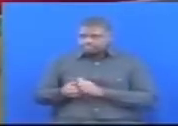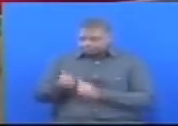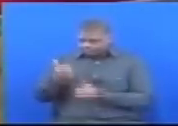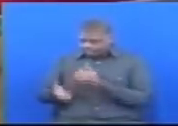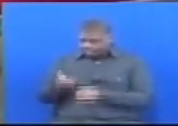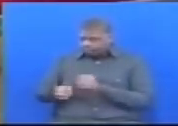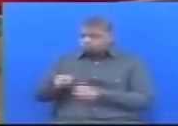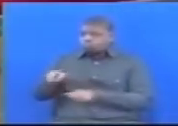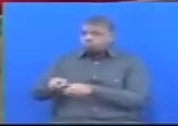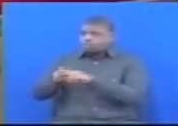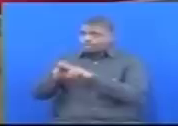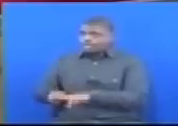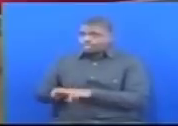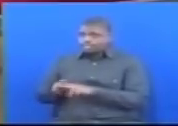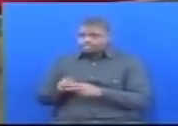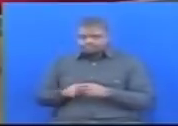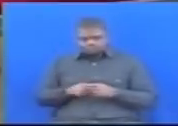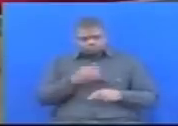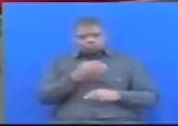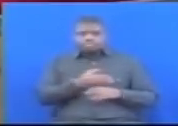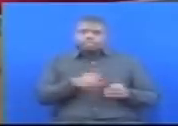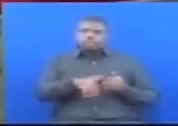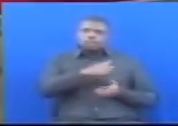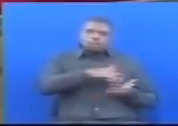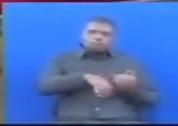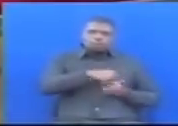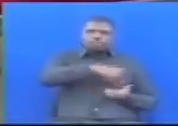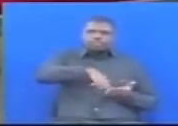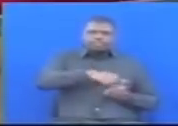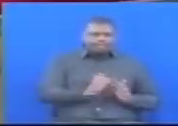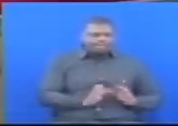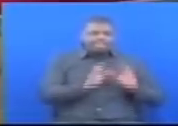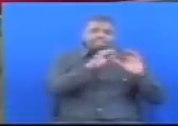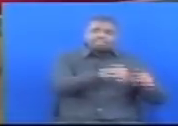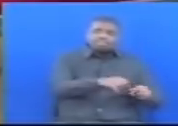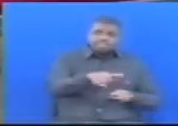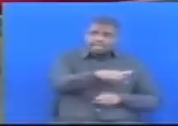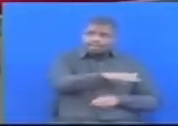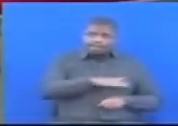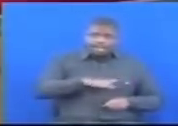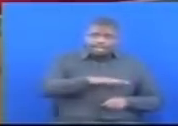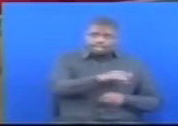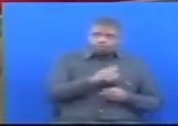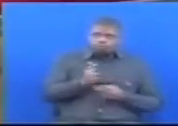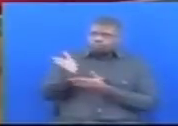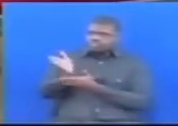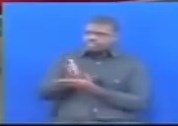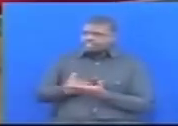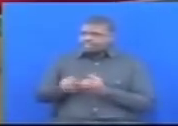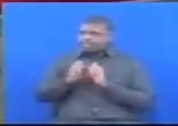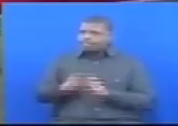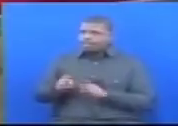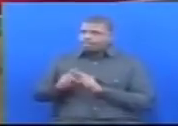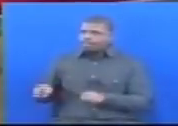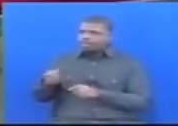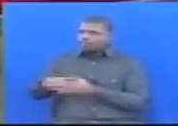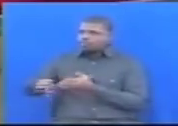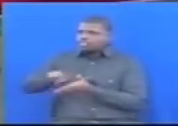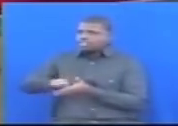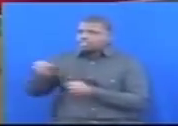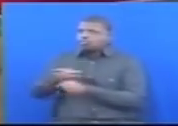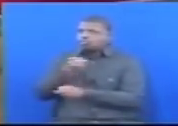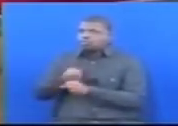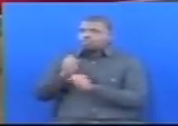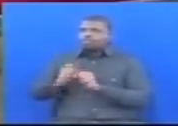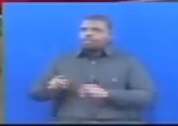za makazi ya na ujenzi holela mijini, uvamizi wa maeneo sehemu mbalimbali na kuongezeka kwa shughuli mbalimbali